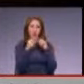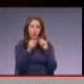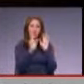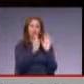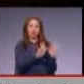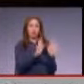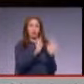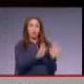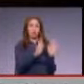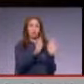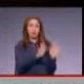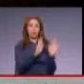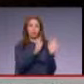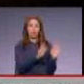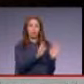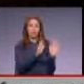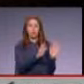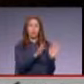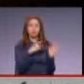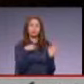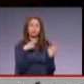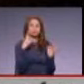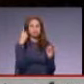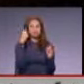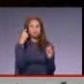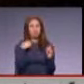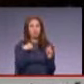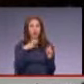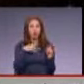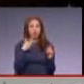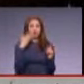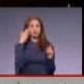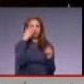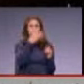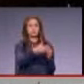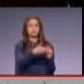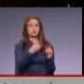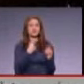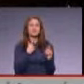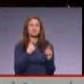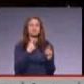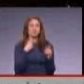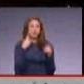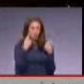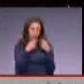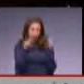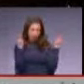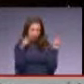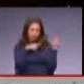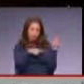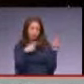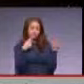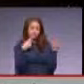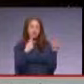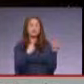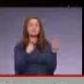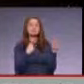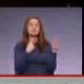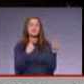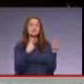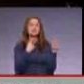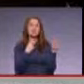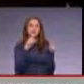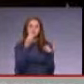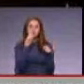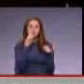قوي، فرتبت وطلبت وجيت. وهي كانت طالبه طلب بسيط قوي قوي قوي، هي طلبت فته